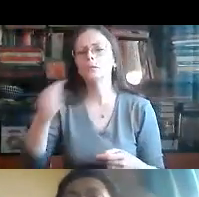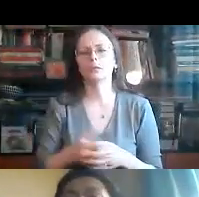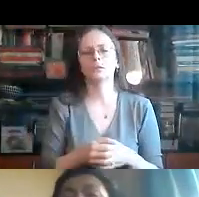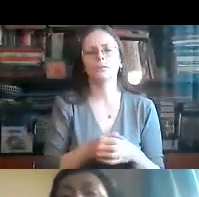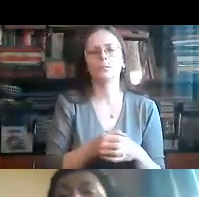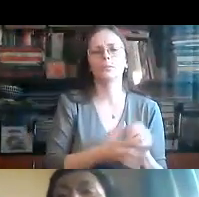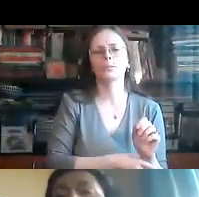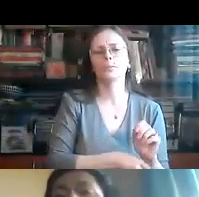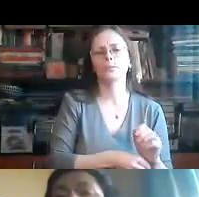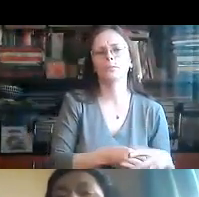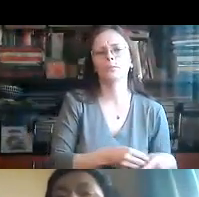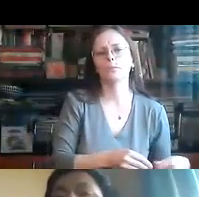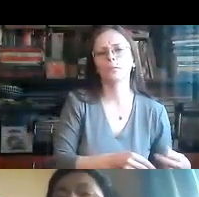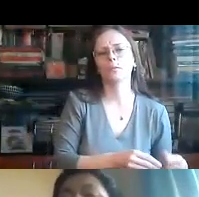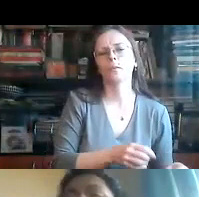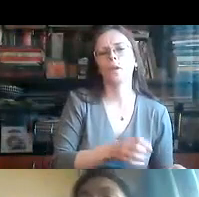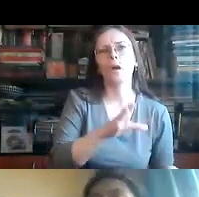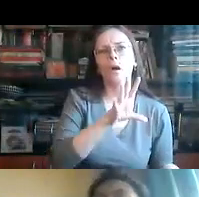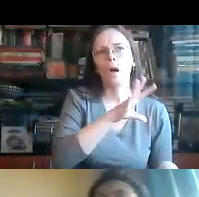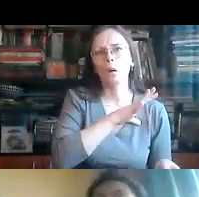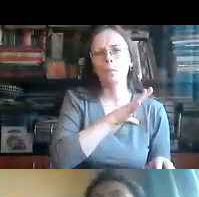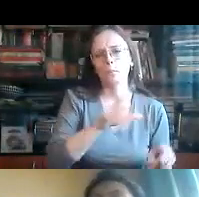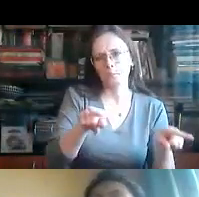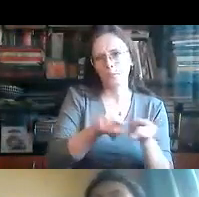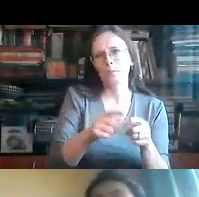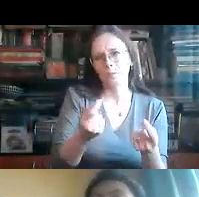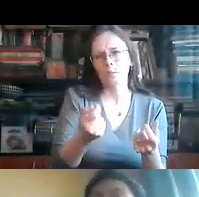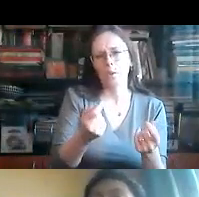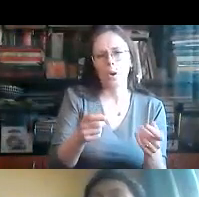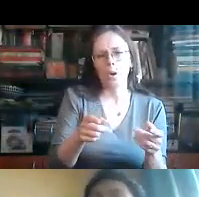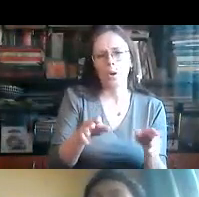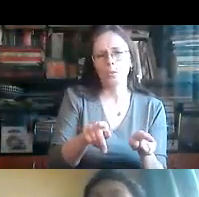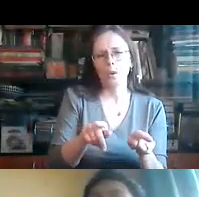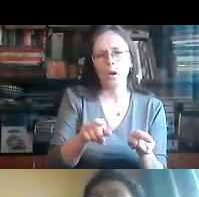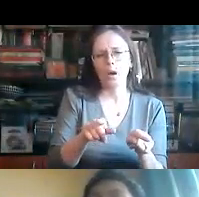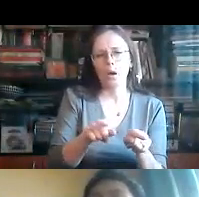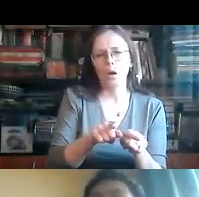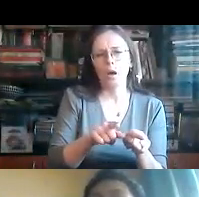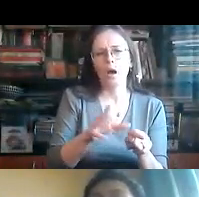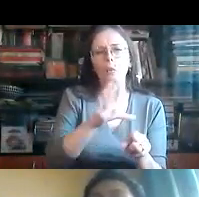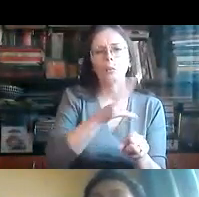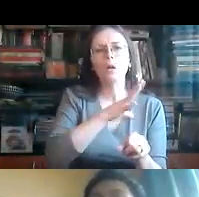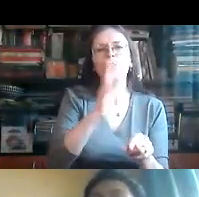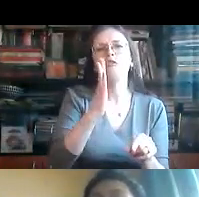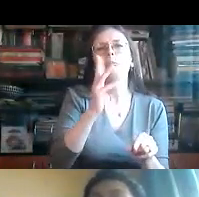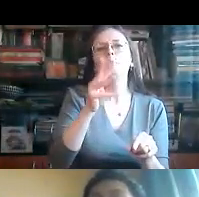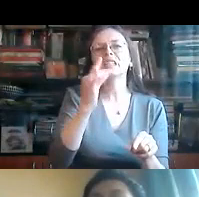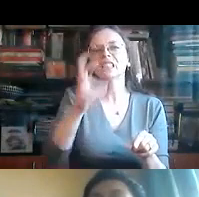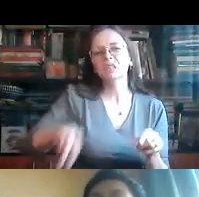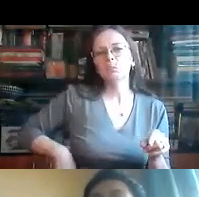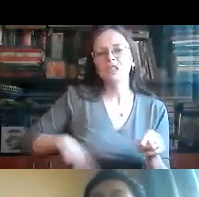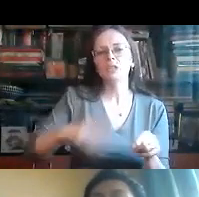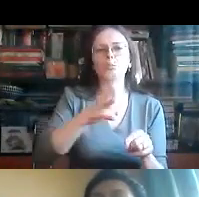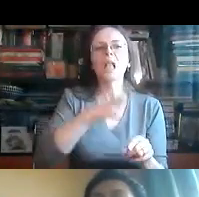подготовка спектакля к форуму по биоэтике, который должен был быть в Минске в апреле. То есть в апреле мы должны